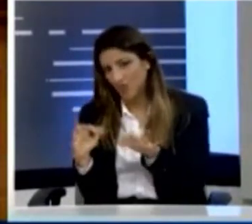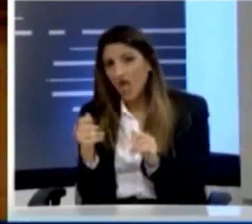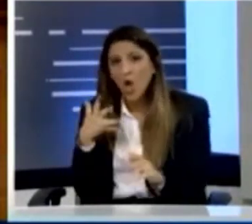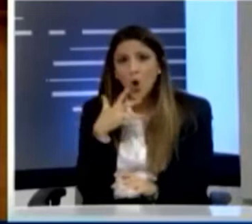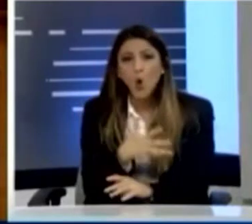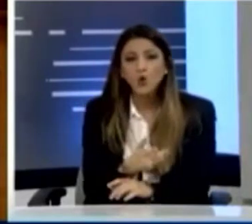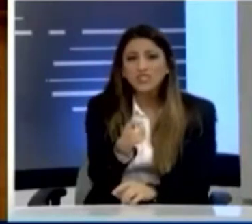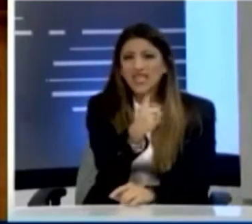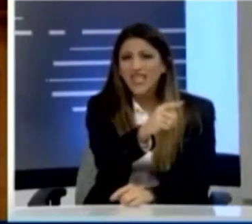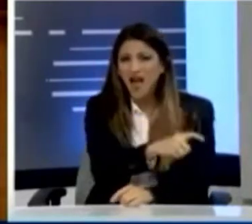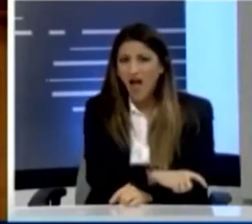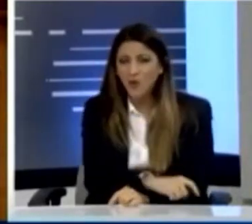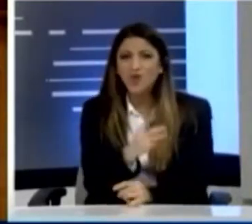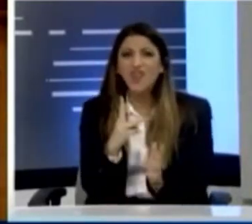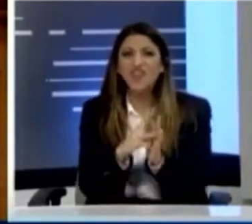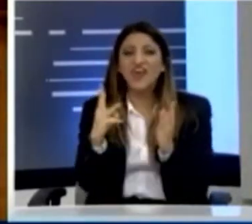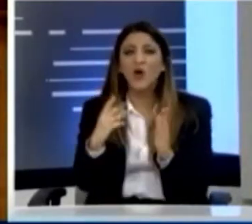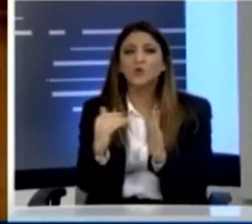κόστη τρίτων ήταν